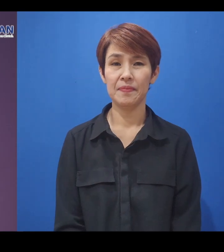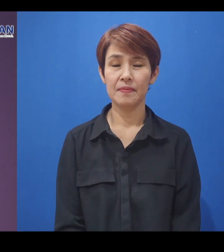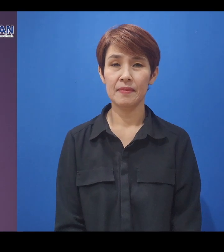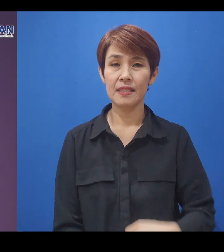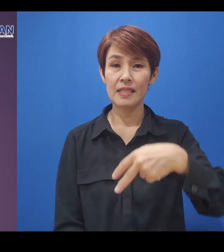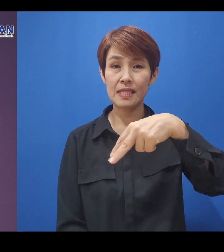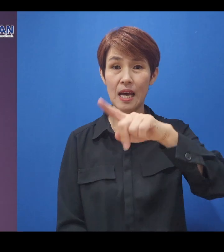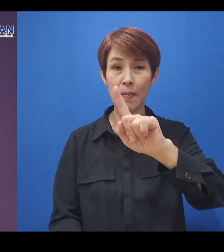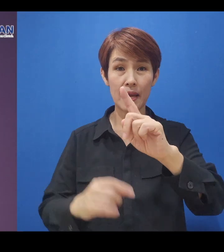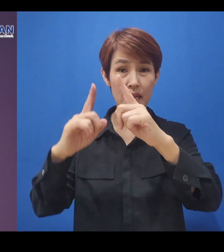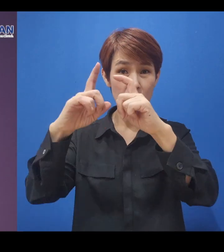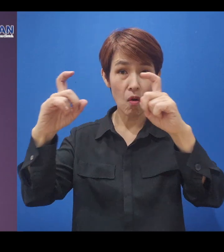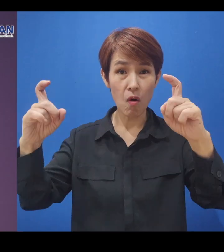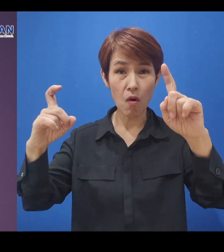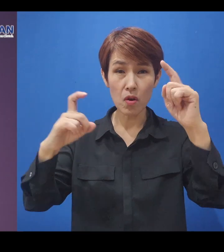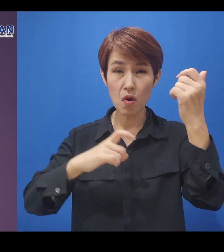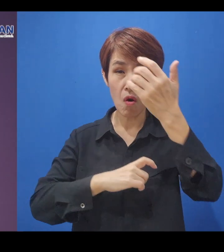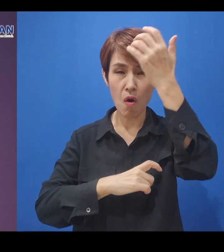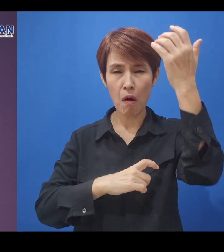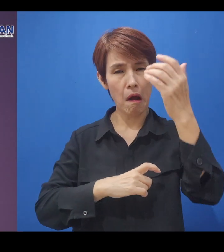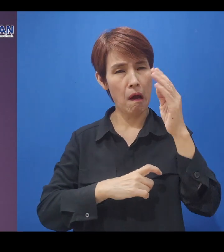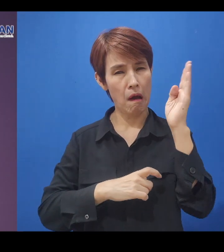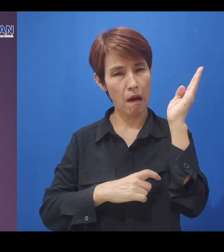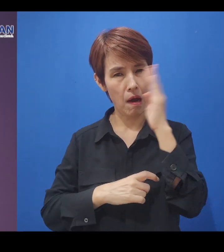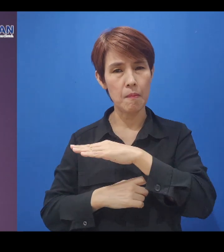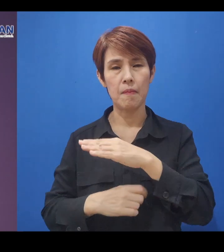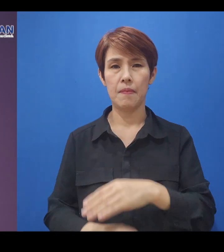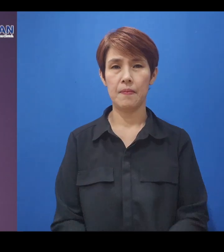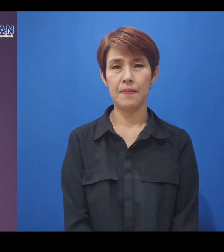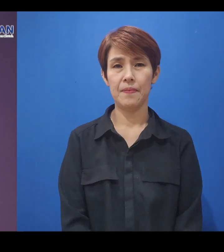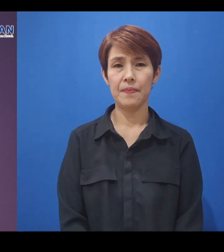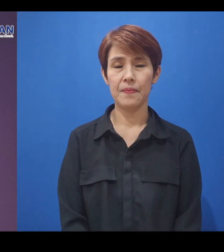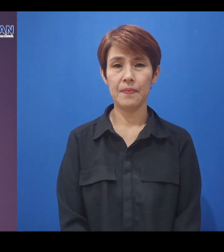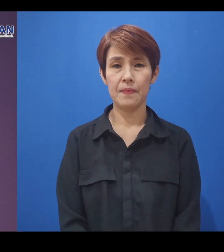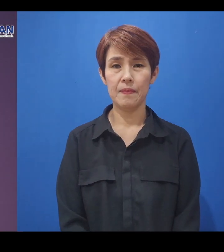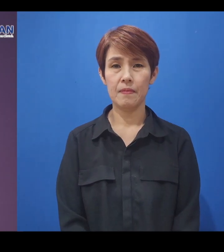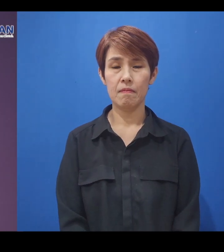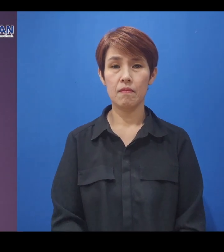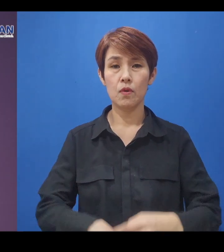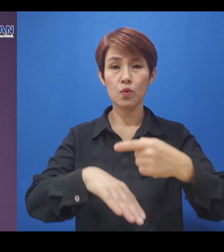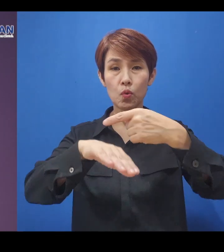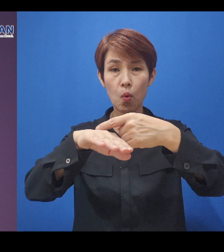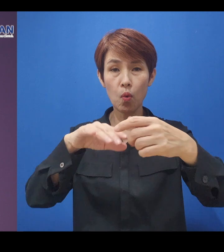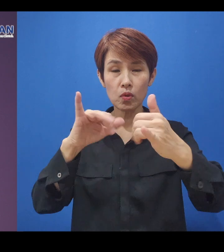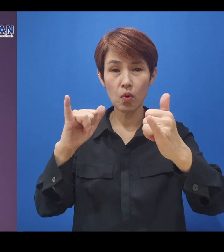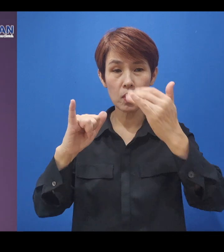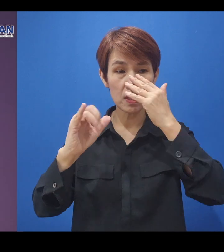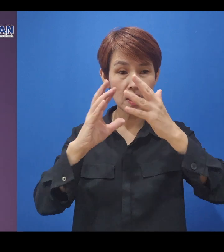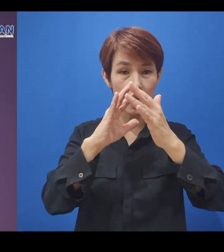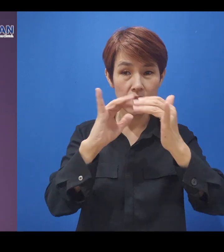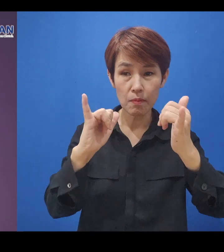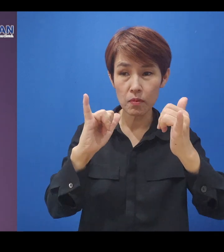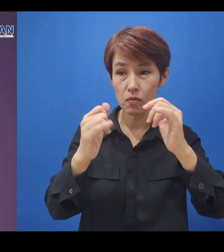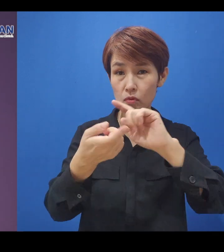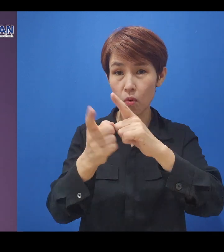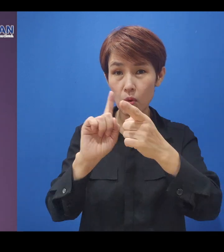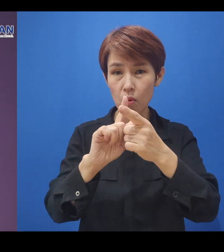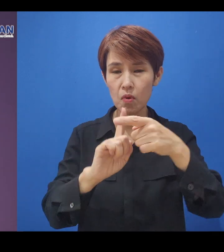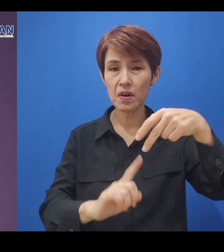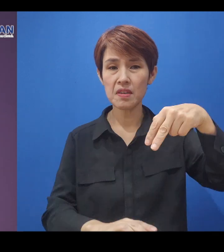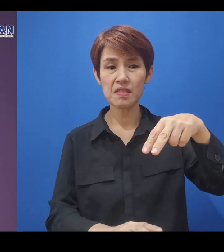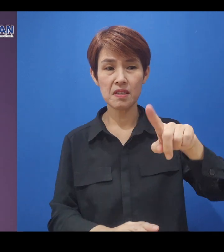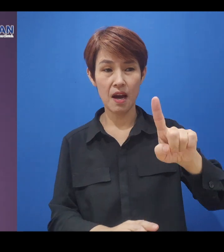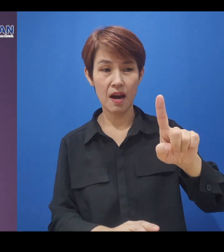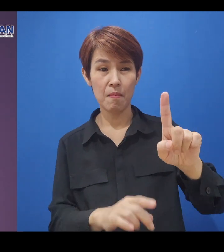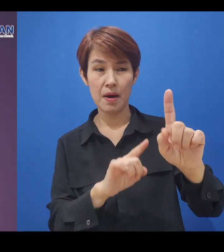사마리아 성의 영적 상황은 매우 좋지 않았습니다. 같은 동족이었던 이스라엘 백성들조차도